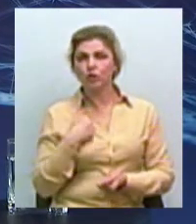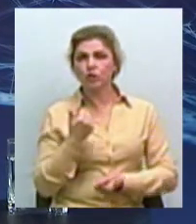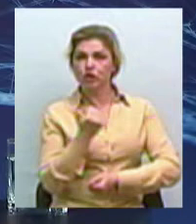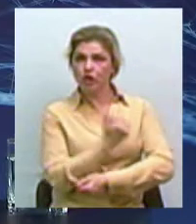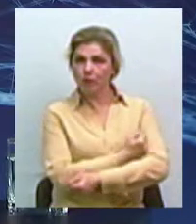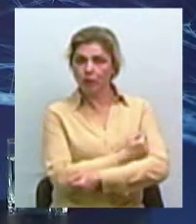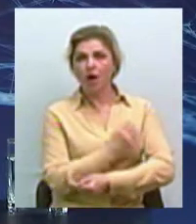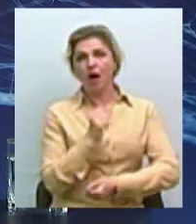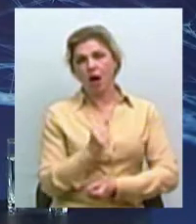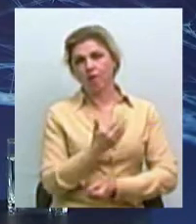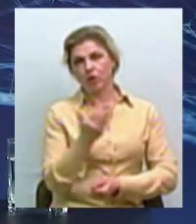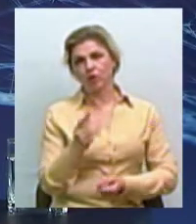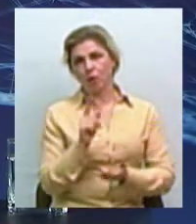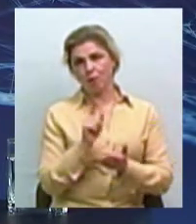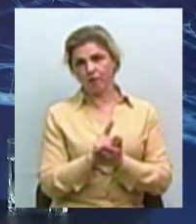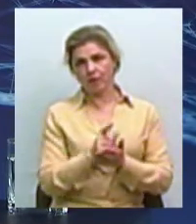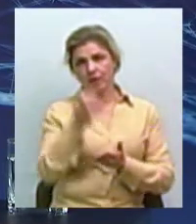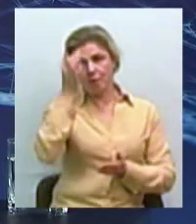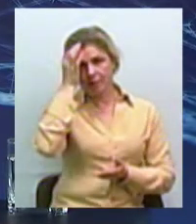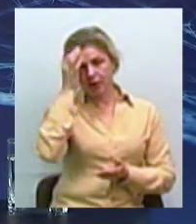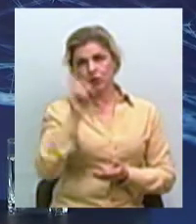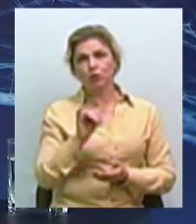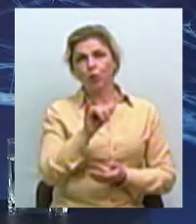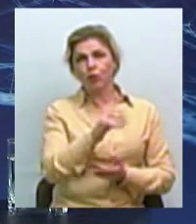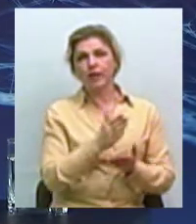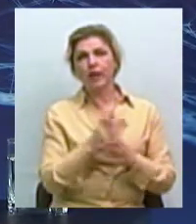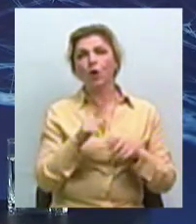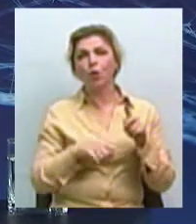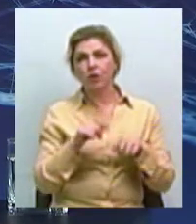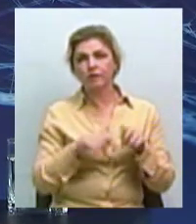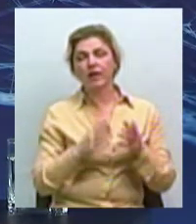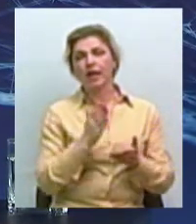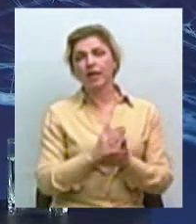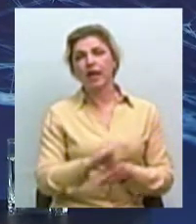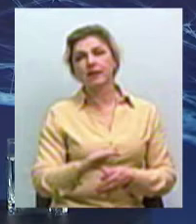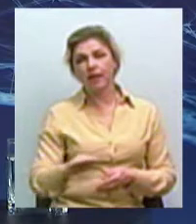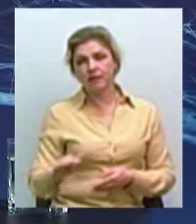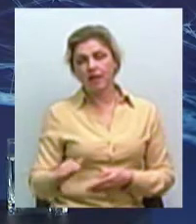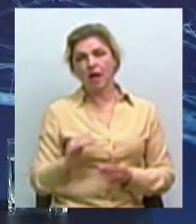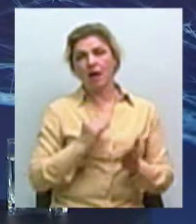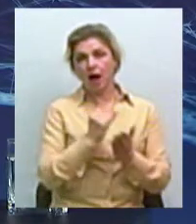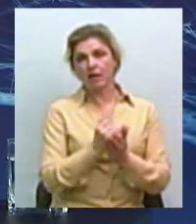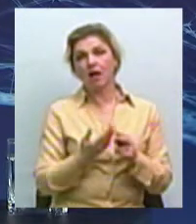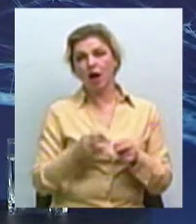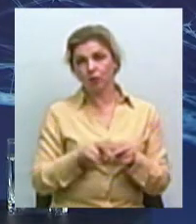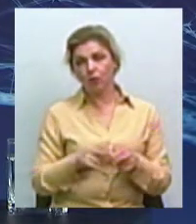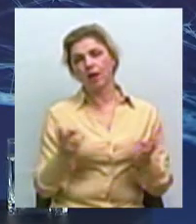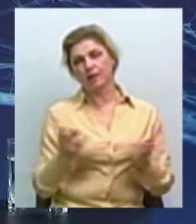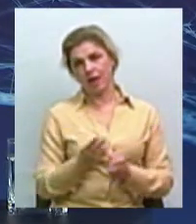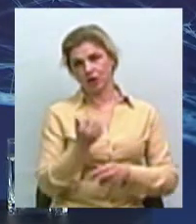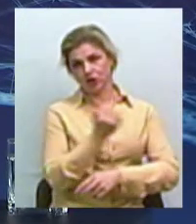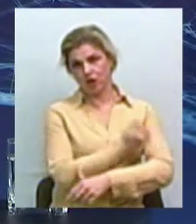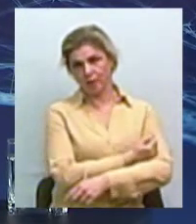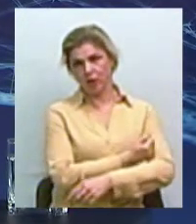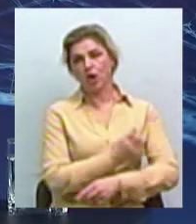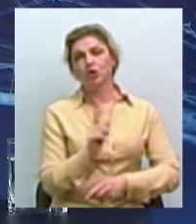щеплюватися, але вони повинні пам'ятати, що в них є близькі, в них є малеча, заради якої потрібно щеплюватися.